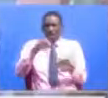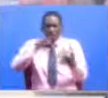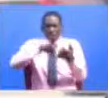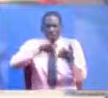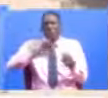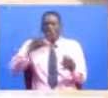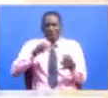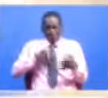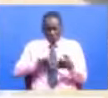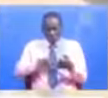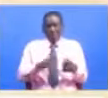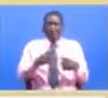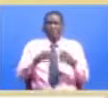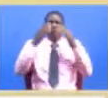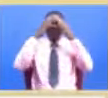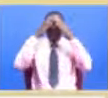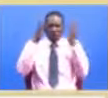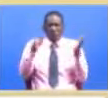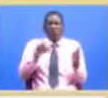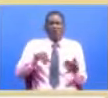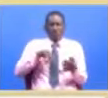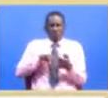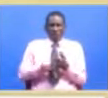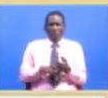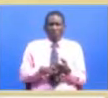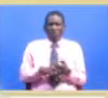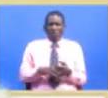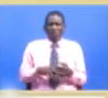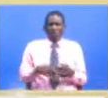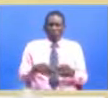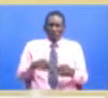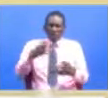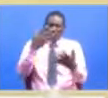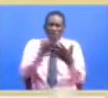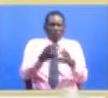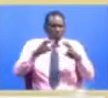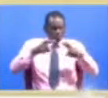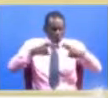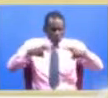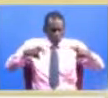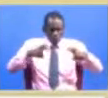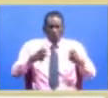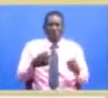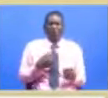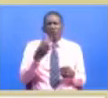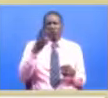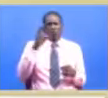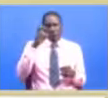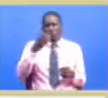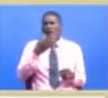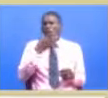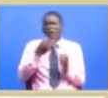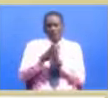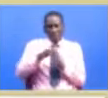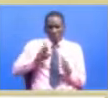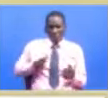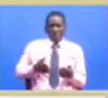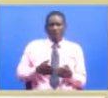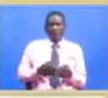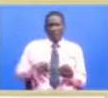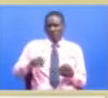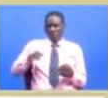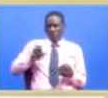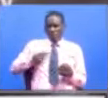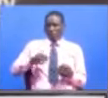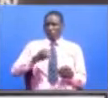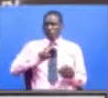ila hawakuwa wanamfahamu mke huyo. We took them for interrogation. So we have two suspects, a man and a lady. The lady is the